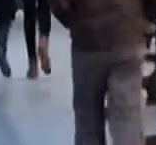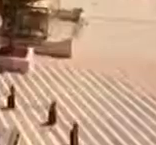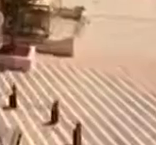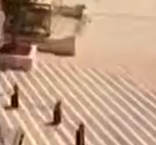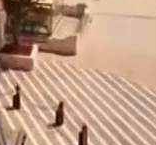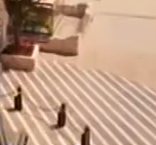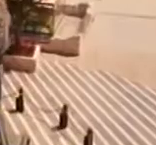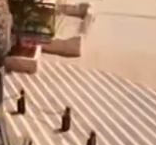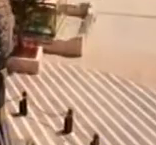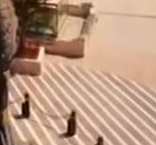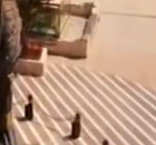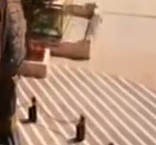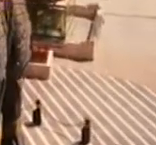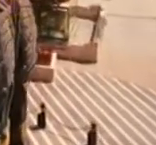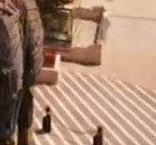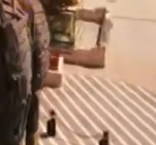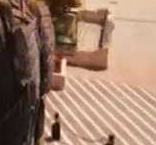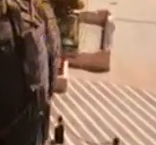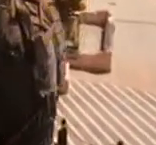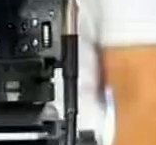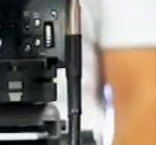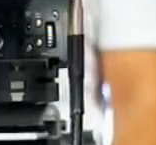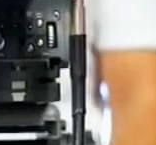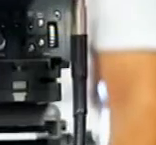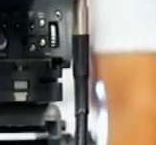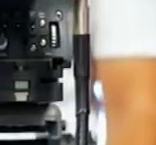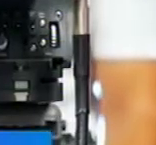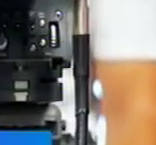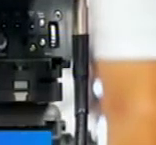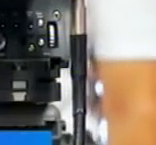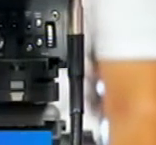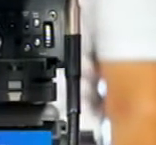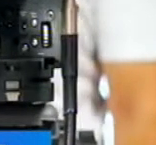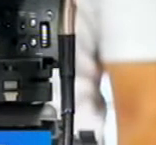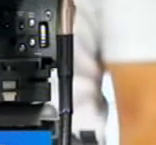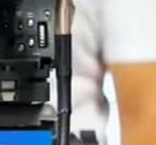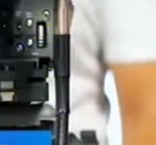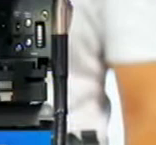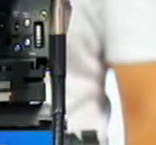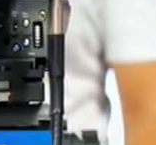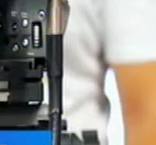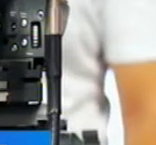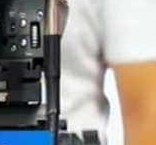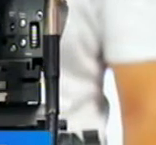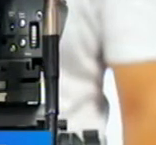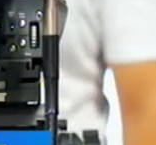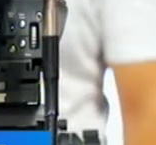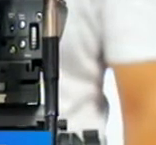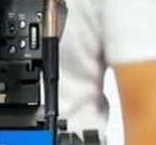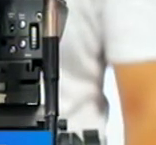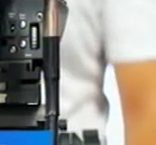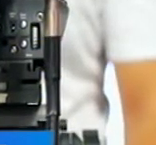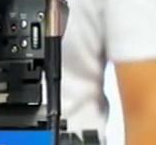ve küçük ölçekli bir marka değeriniz varsa arayın bizi, işletmenize birlikte değer katalım. İş